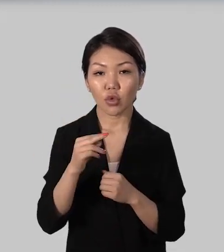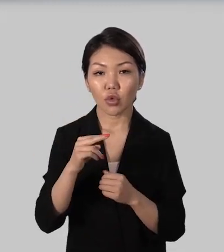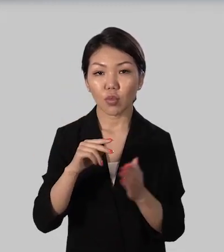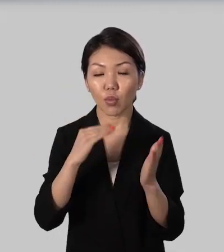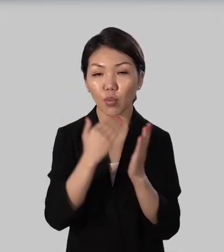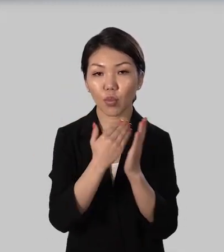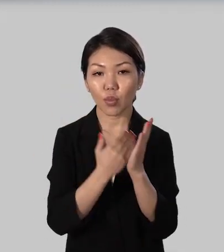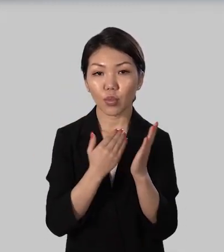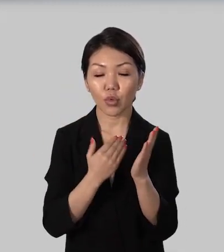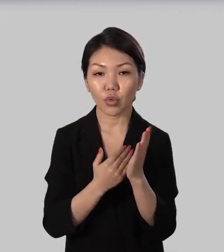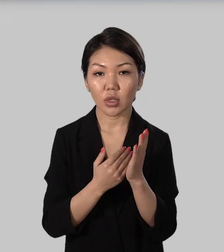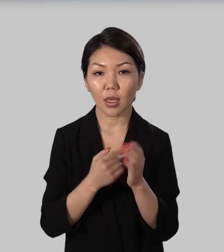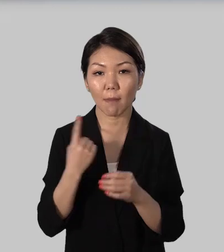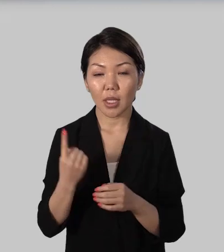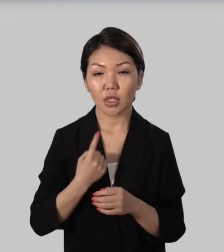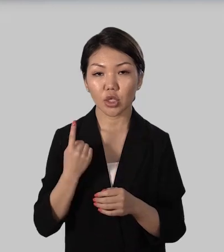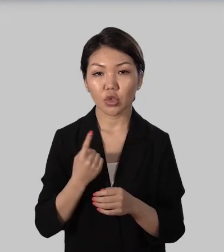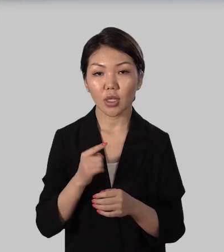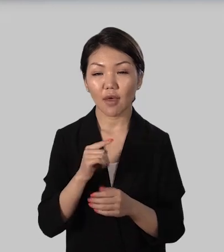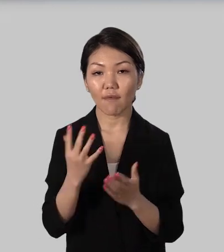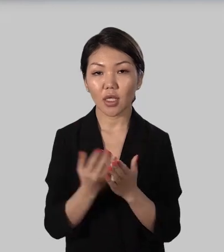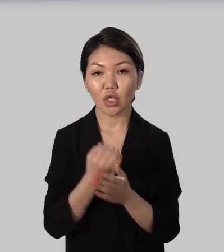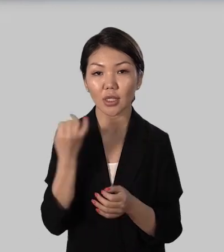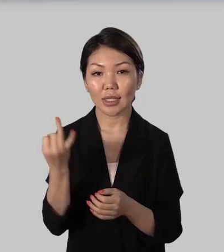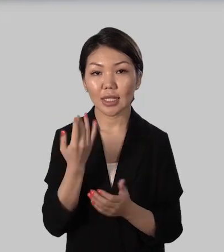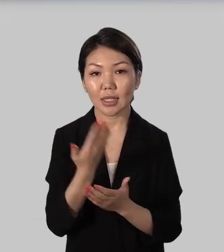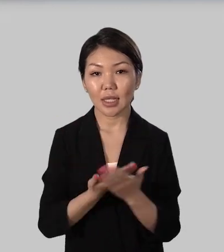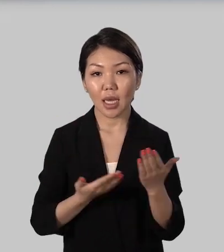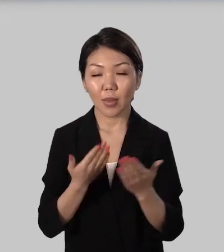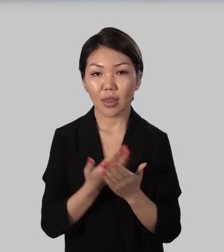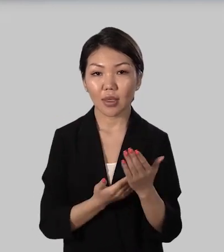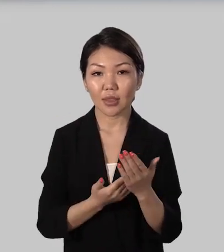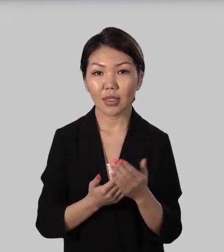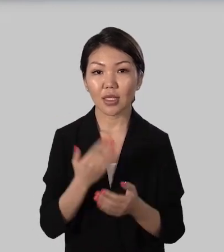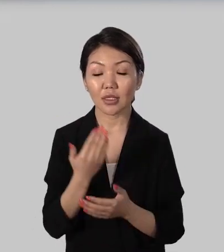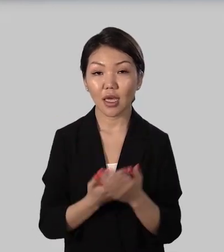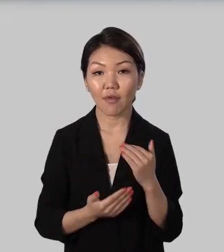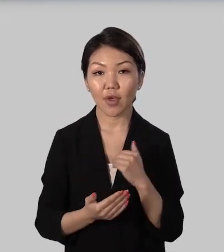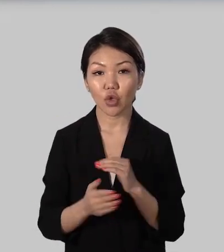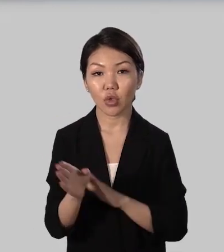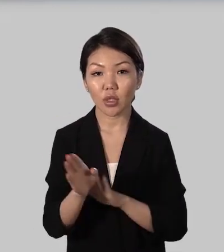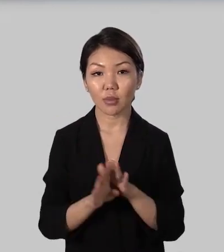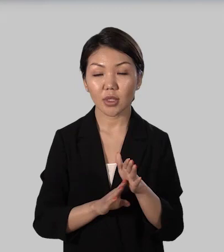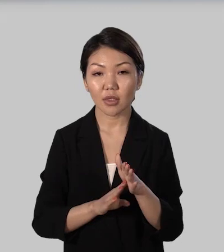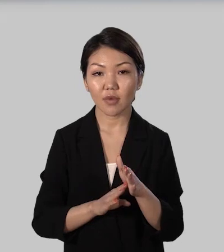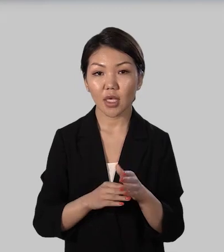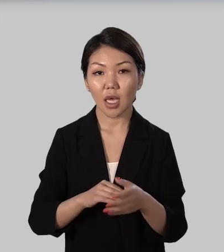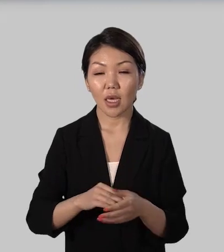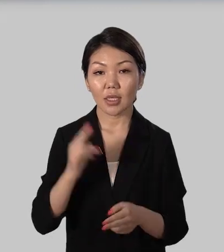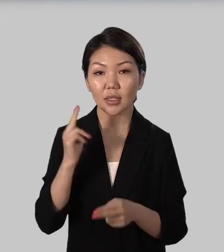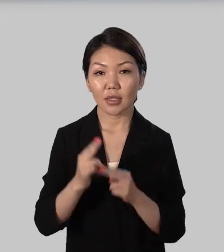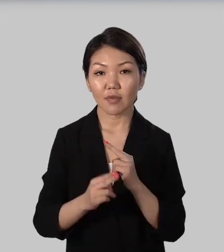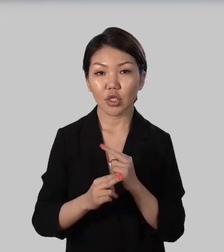создание черновика там вы найдете интересные рекомендации советую им следовать а я